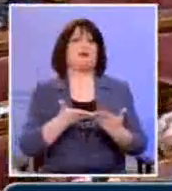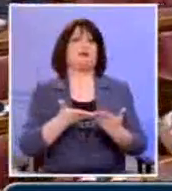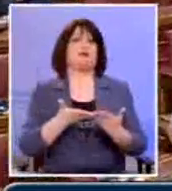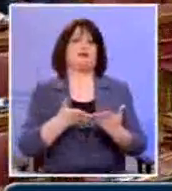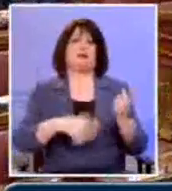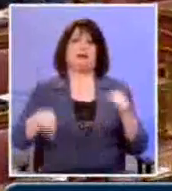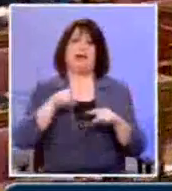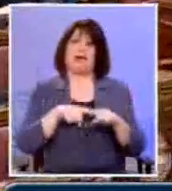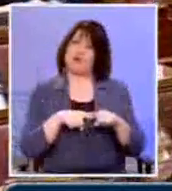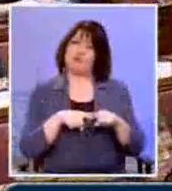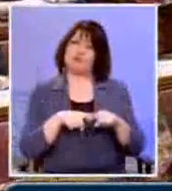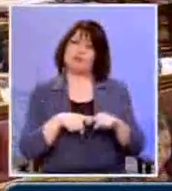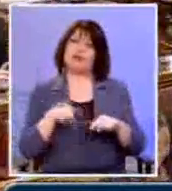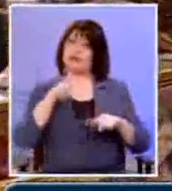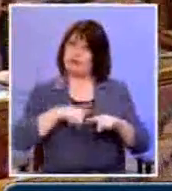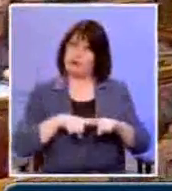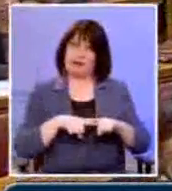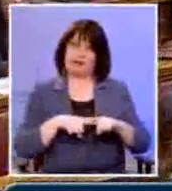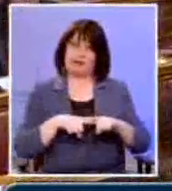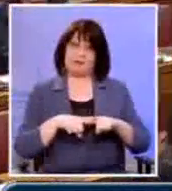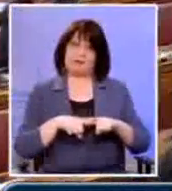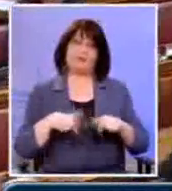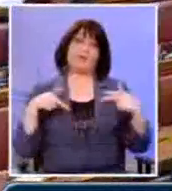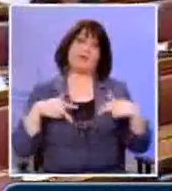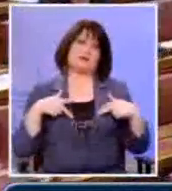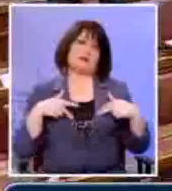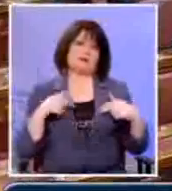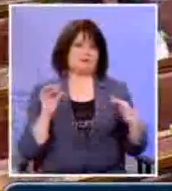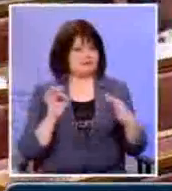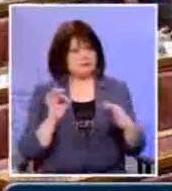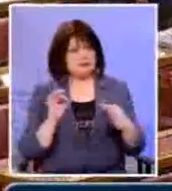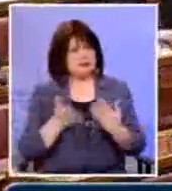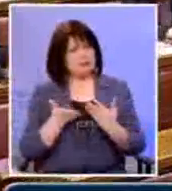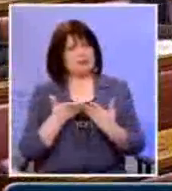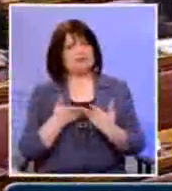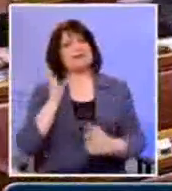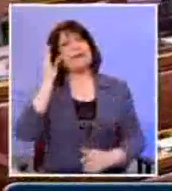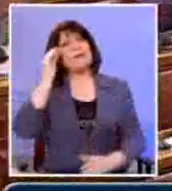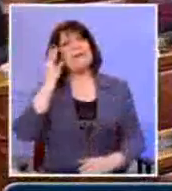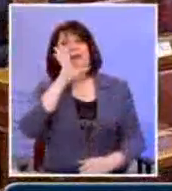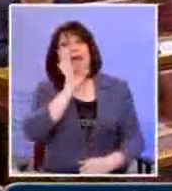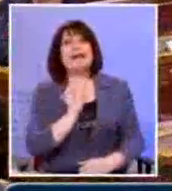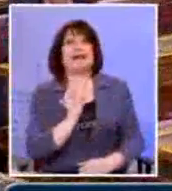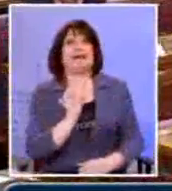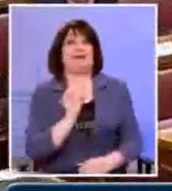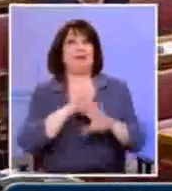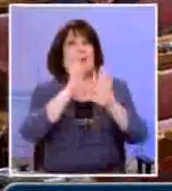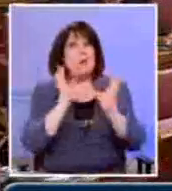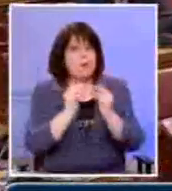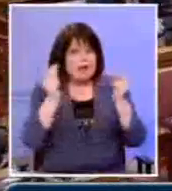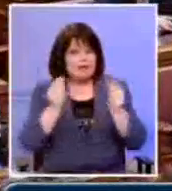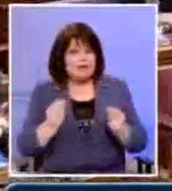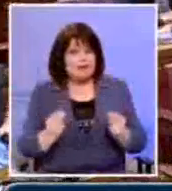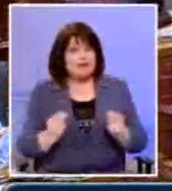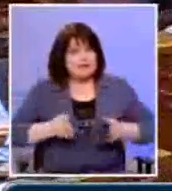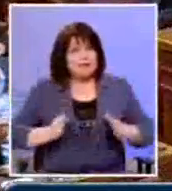τον ελληνικό λαό και τη χώρα και την κυβέρνηση όμως να γνωρίσει την αλήθεια σε όλες τις διαστάσεις και